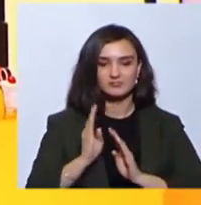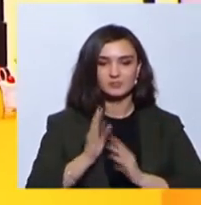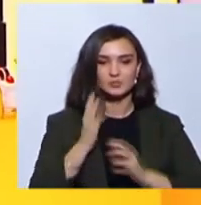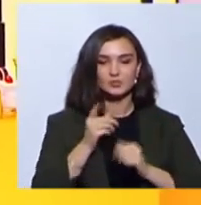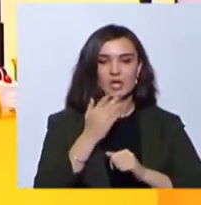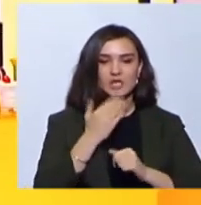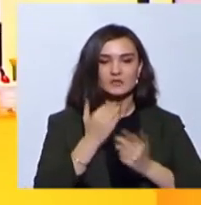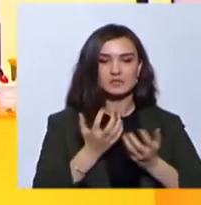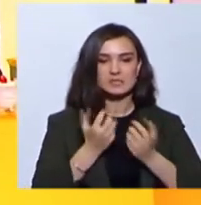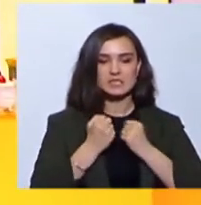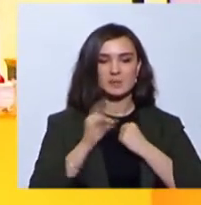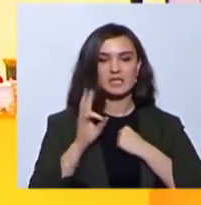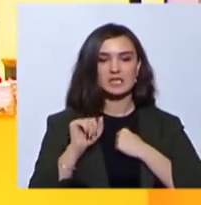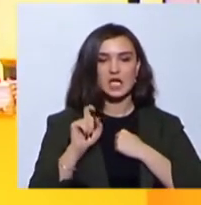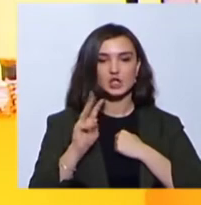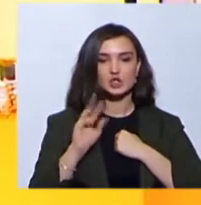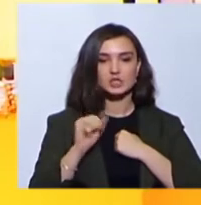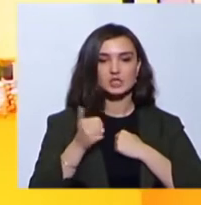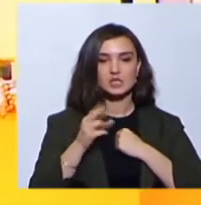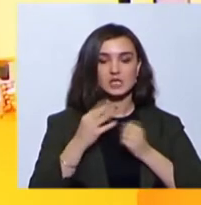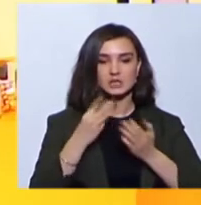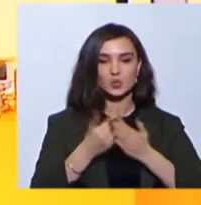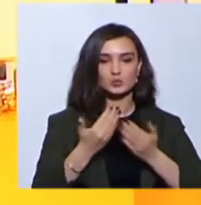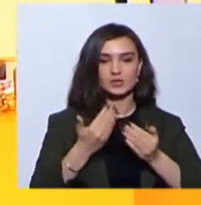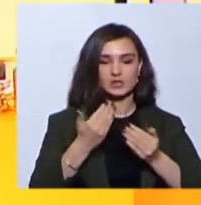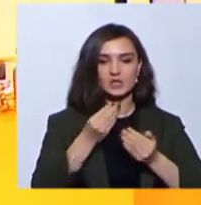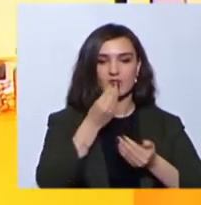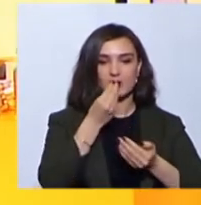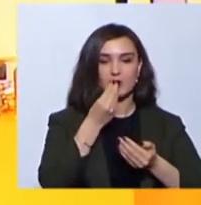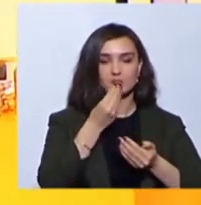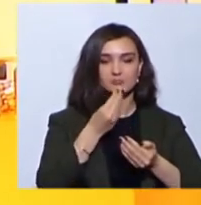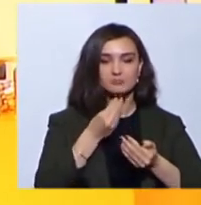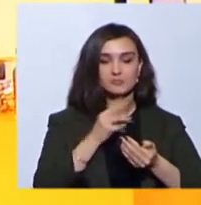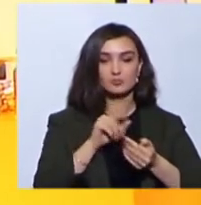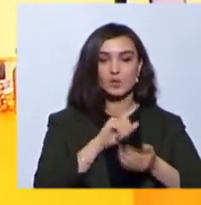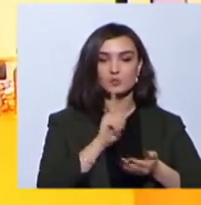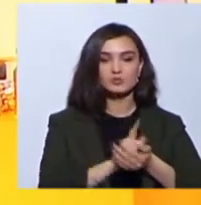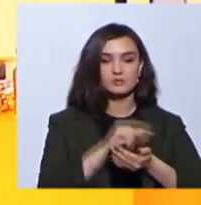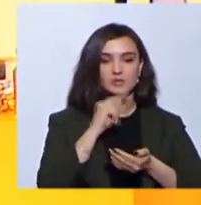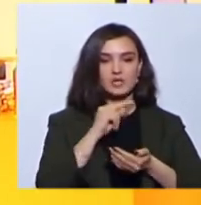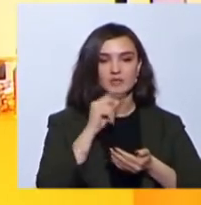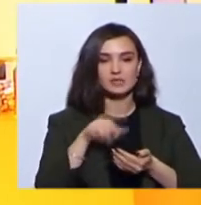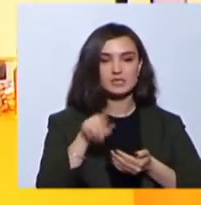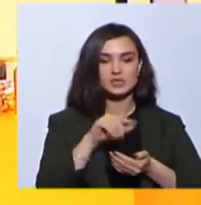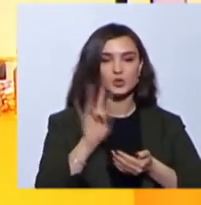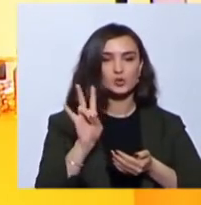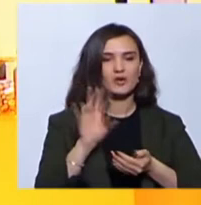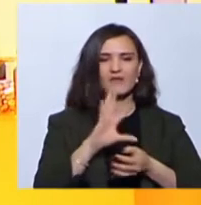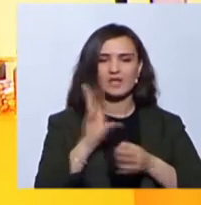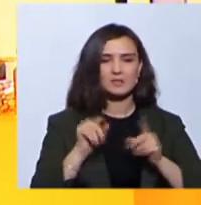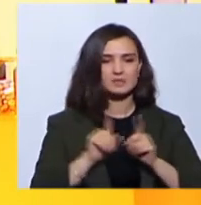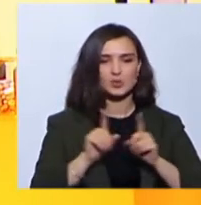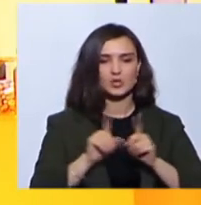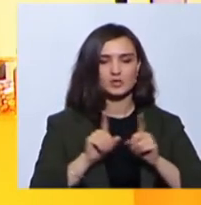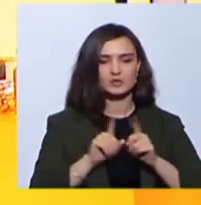ადვილად შეთვისებადი ნახშირწყლებით დატვირთეთ თქვენ და უნებულოდ თქვენი რაციონი. გაითვალისწინეთ, რომ მიუხედავად